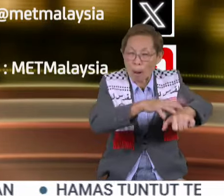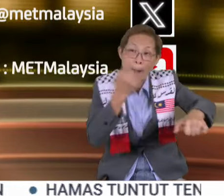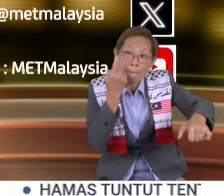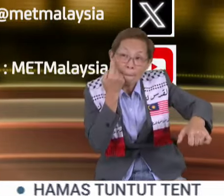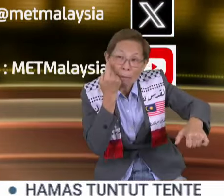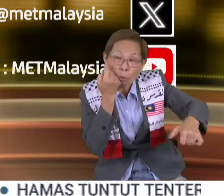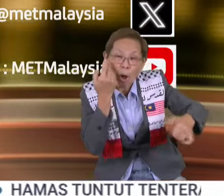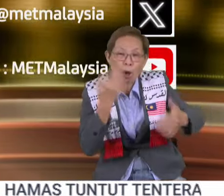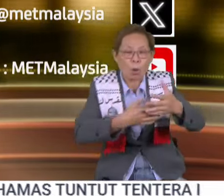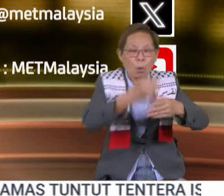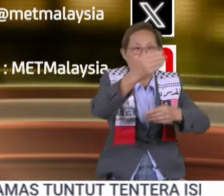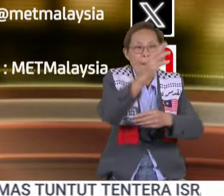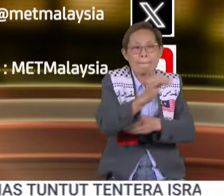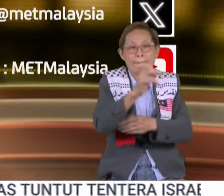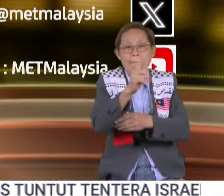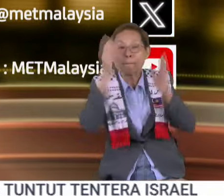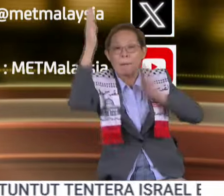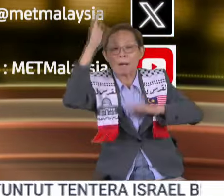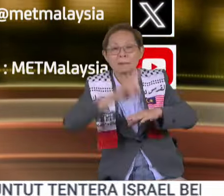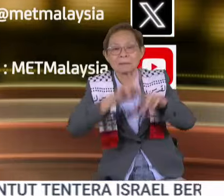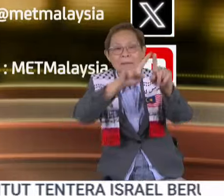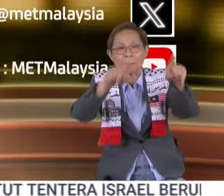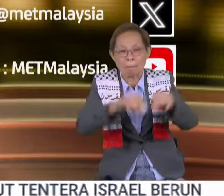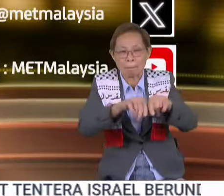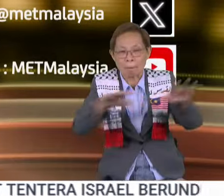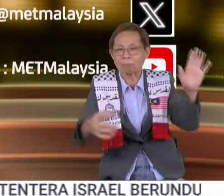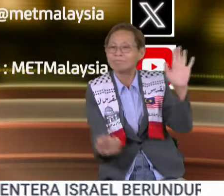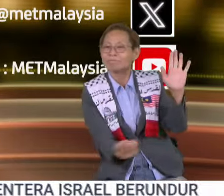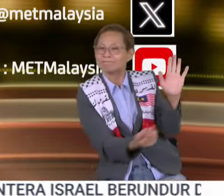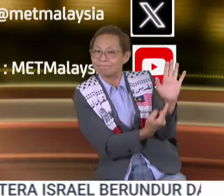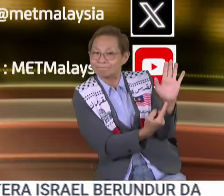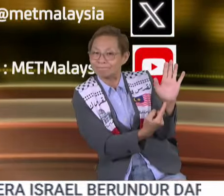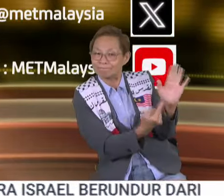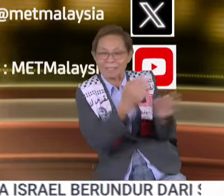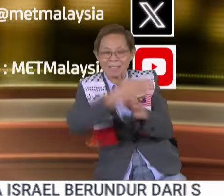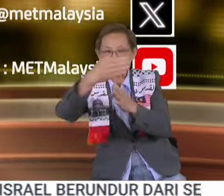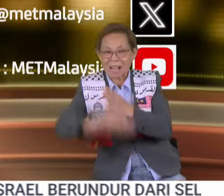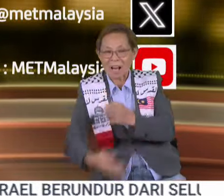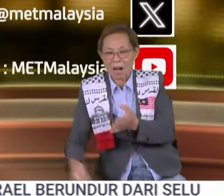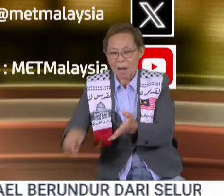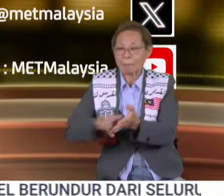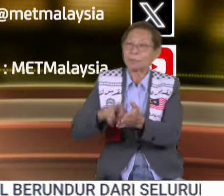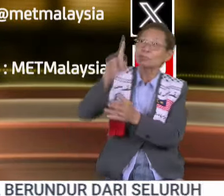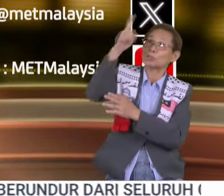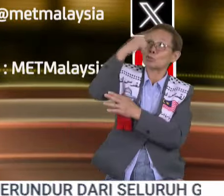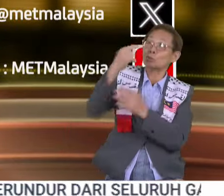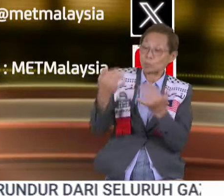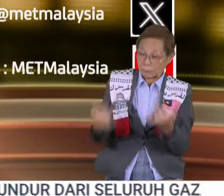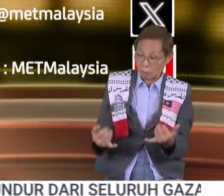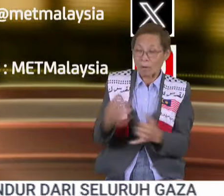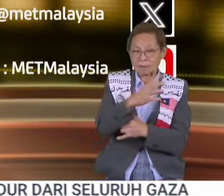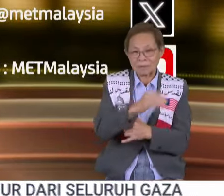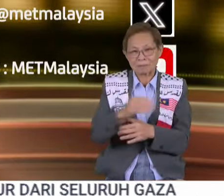yang dikeluarkan oleh Met Malaysia di laman-laman yang tertera. Baiklah, sekian sahaja laporan cuaca untuk hari ini. Sekian, saya Wan